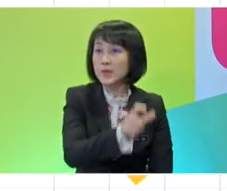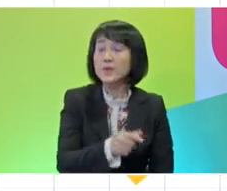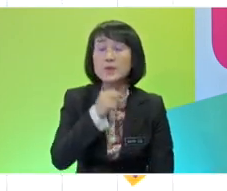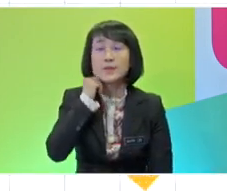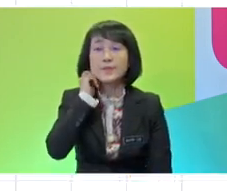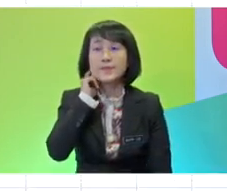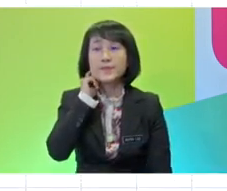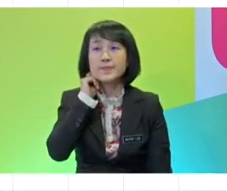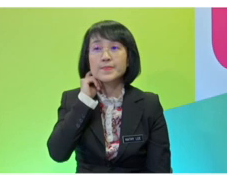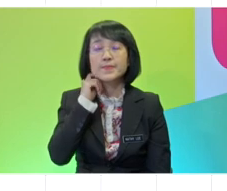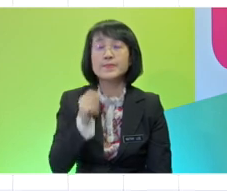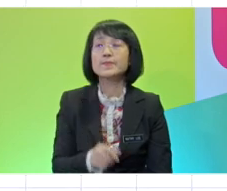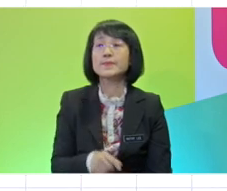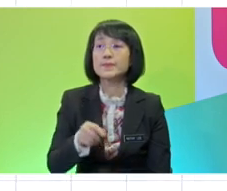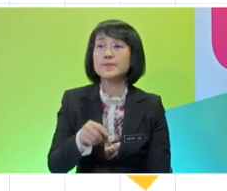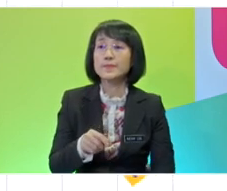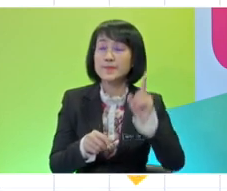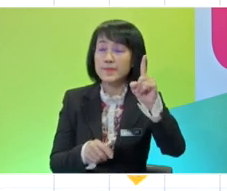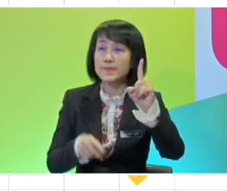35 calon